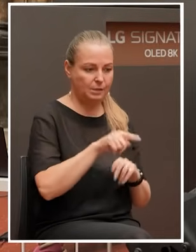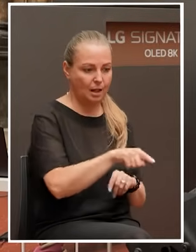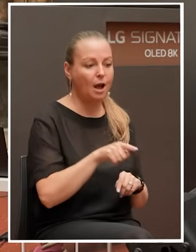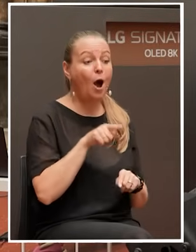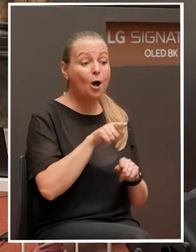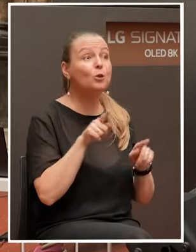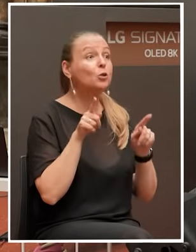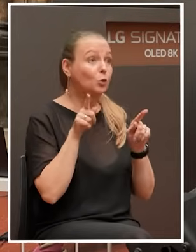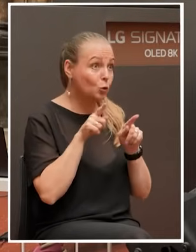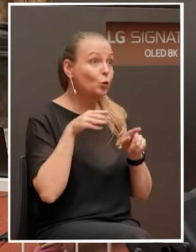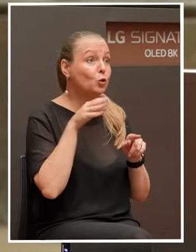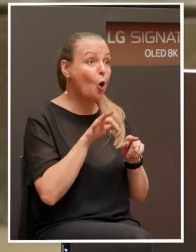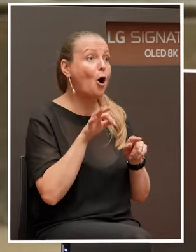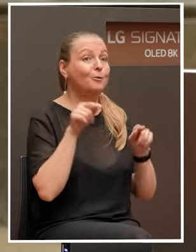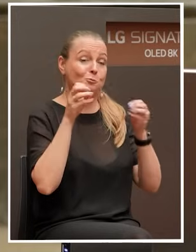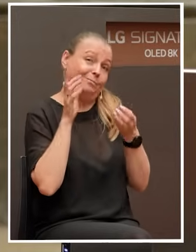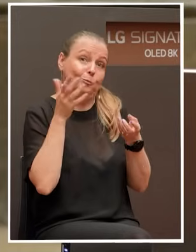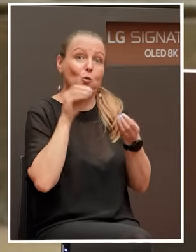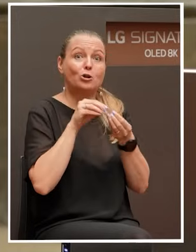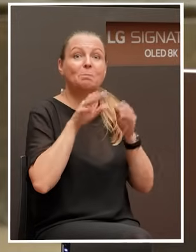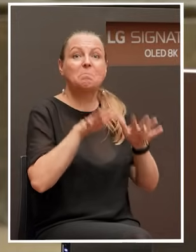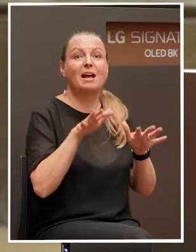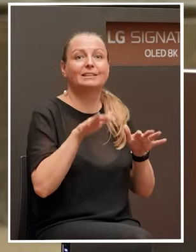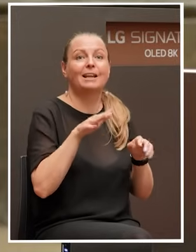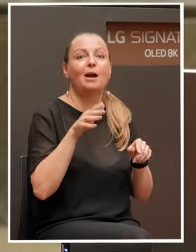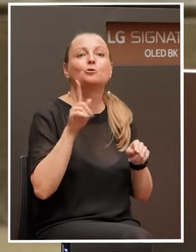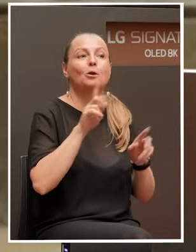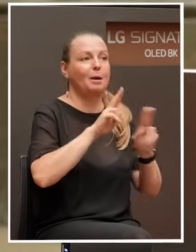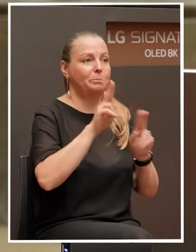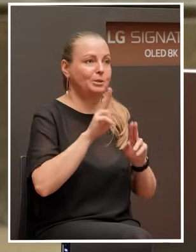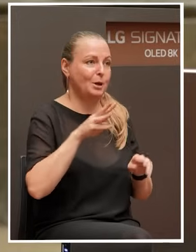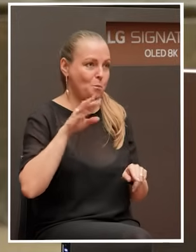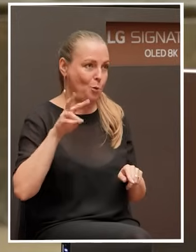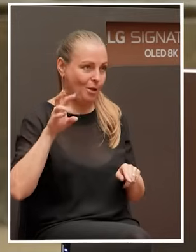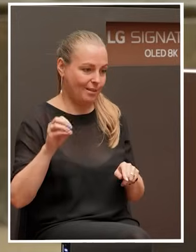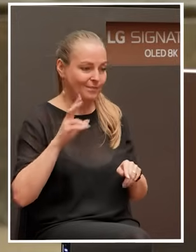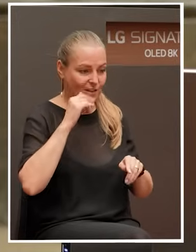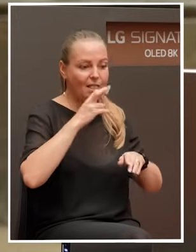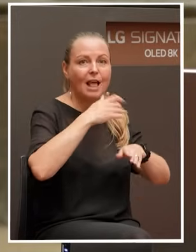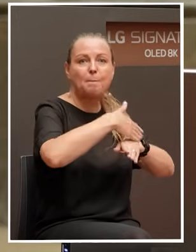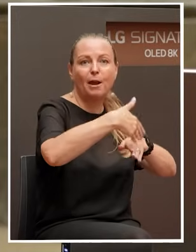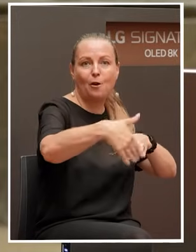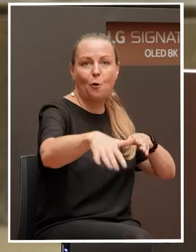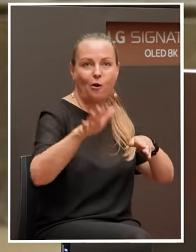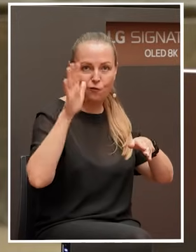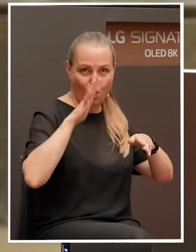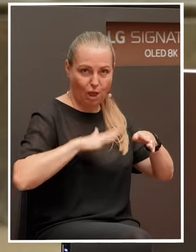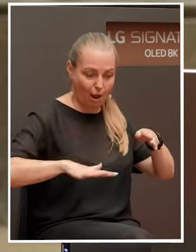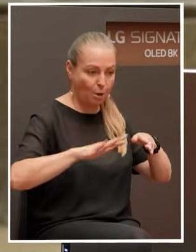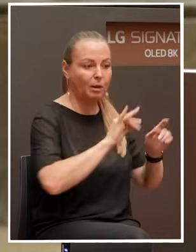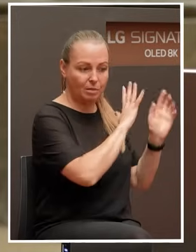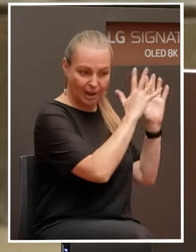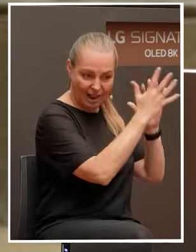изображает практически то, что изображает Моне. Он изображает деревья на берегу водоема, и мы видим одновременно и деревья,